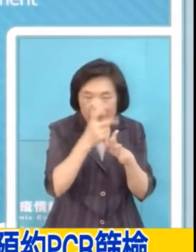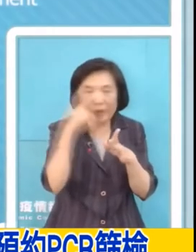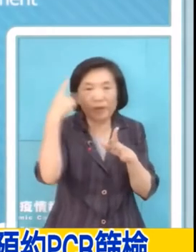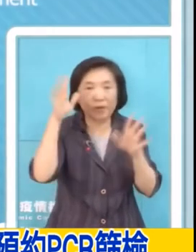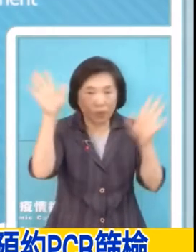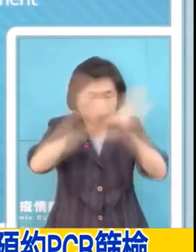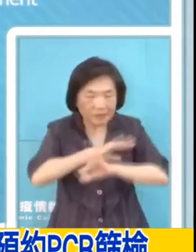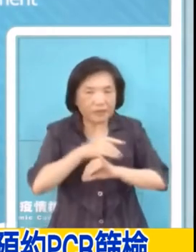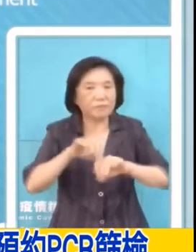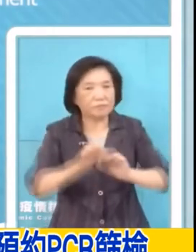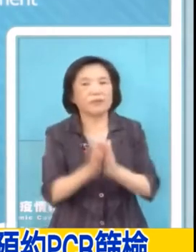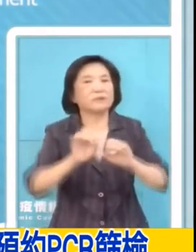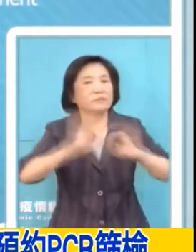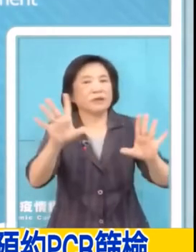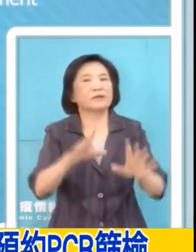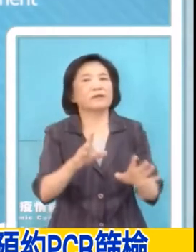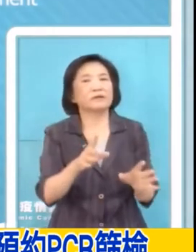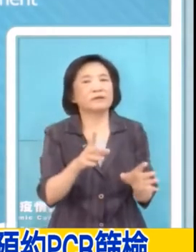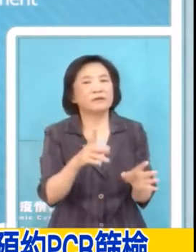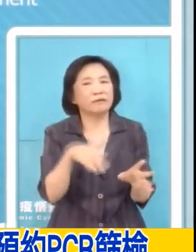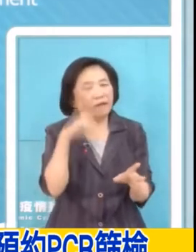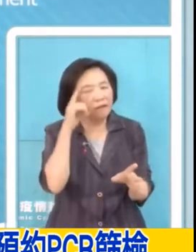OK， 那。